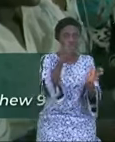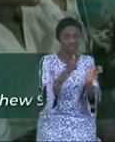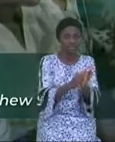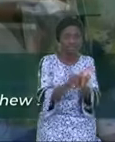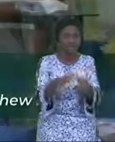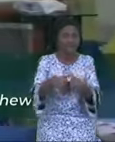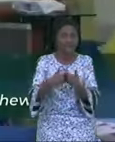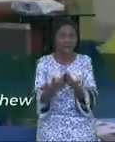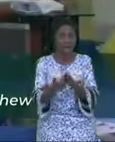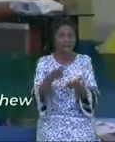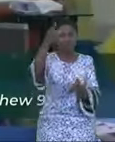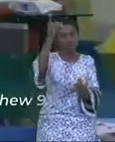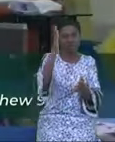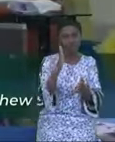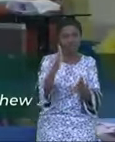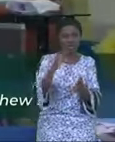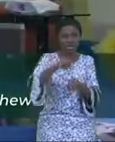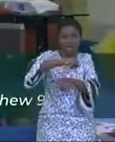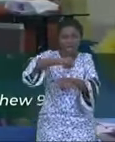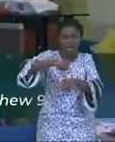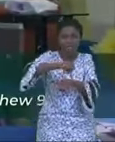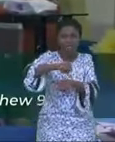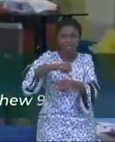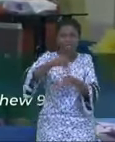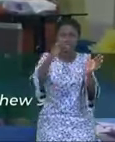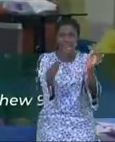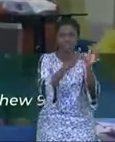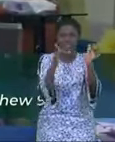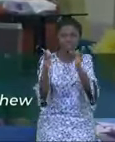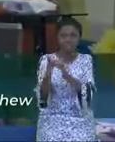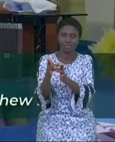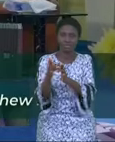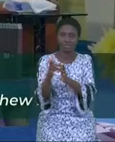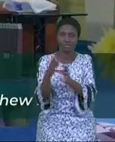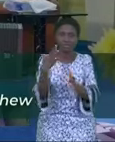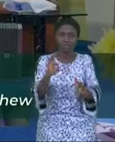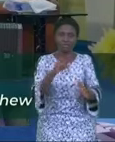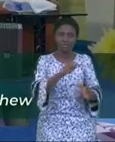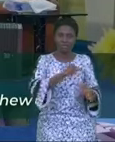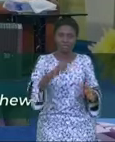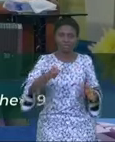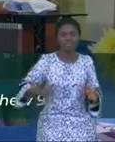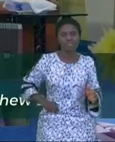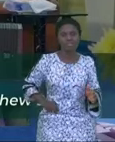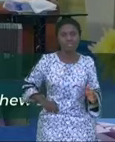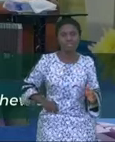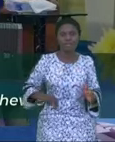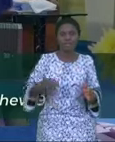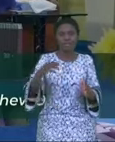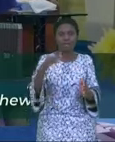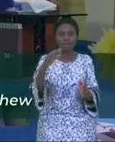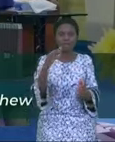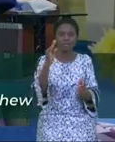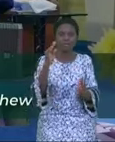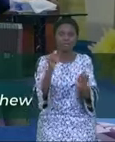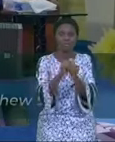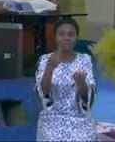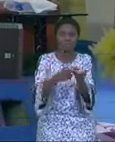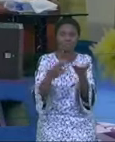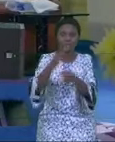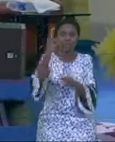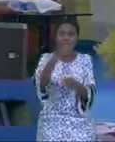comment Dieu a au moins Jésus-Christ de Nazareth du Saint-Esprit